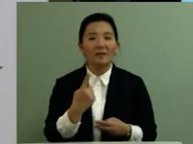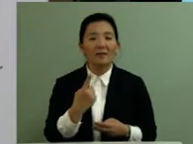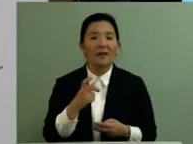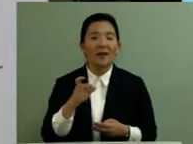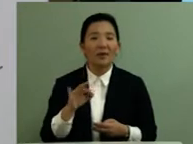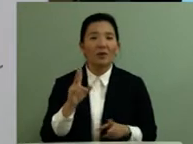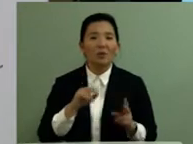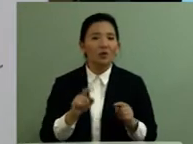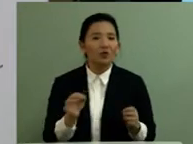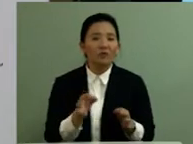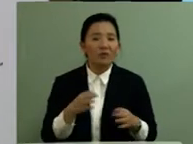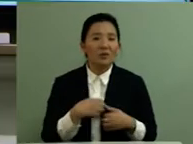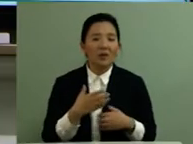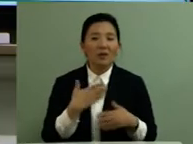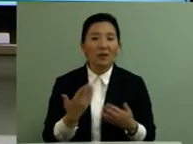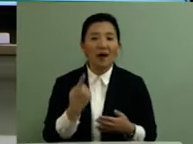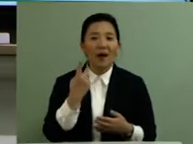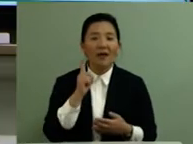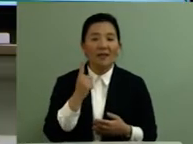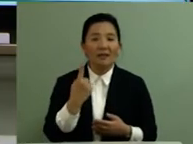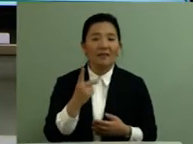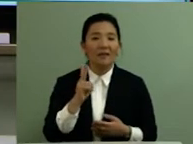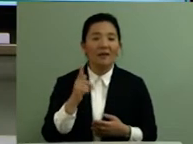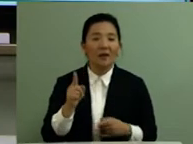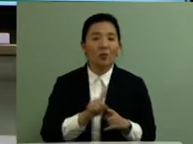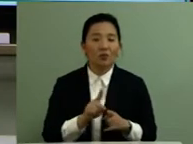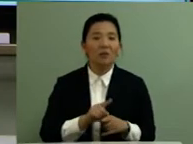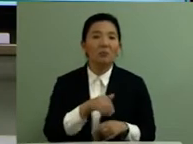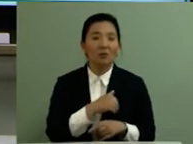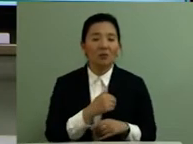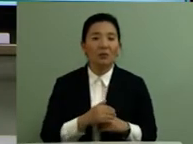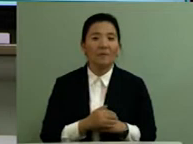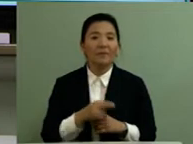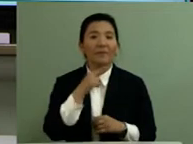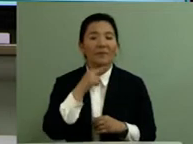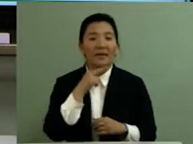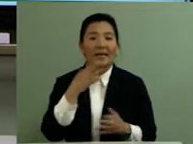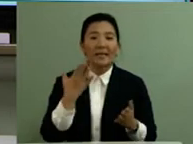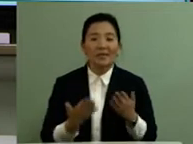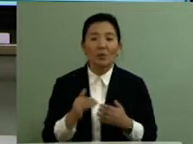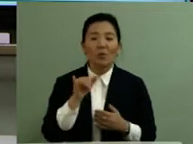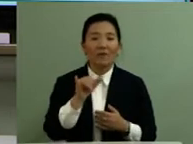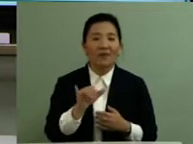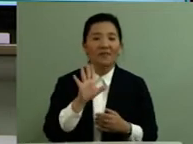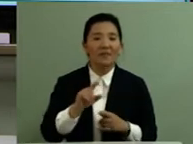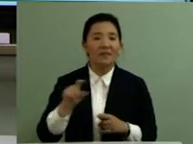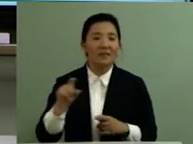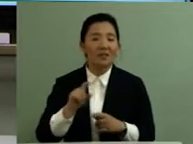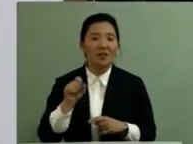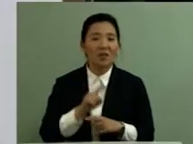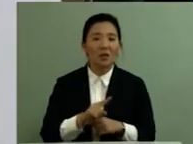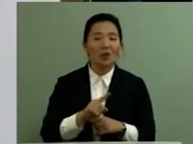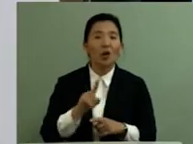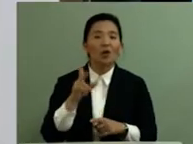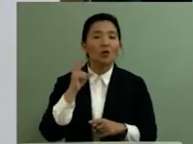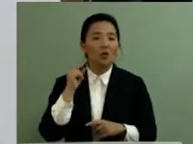Кельвин. Ничего страшного. 1 Кельвин – это тоже температура. Внимание! Если у вас в тексте задачи